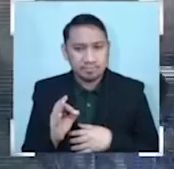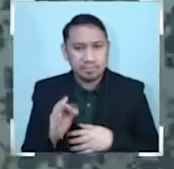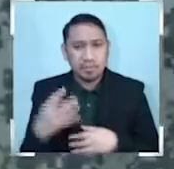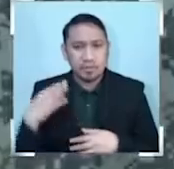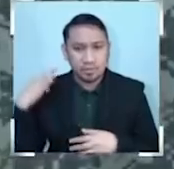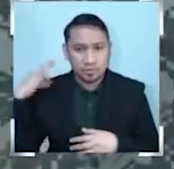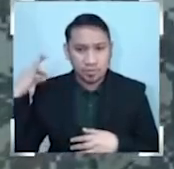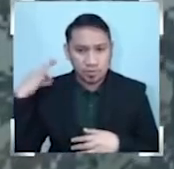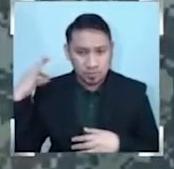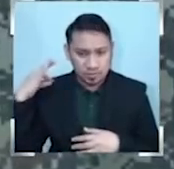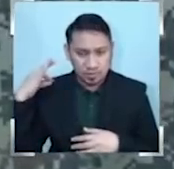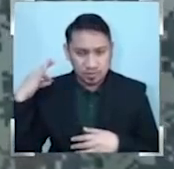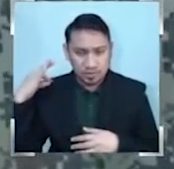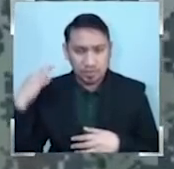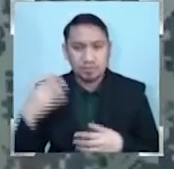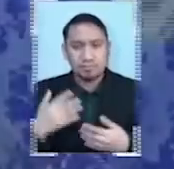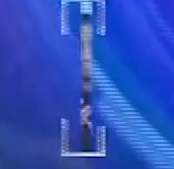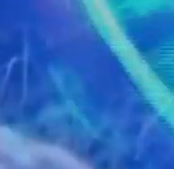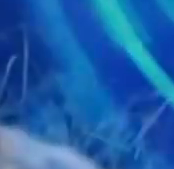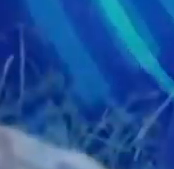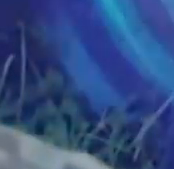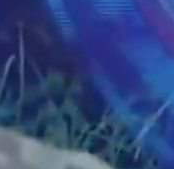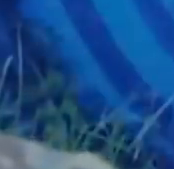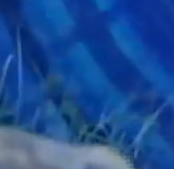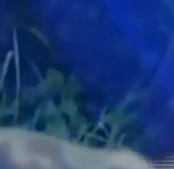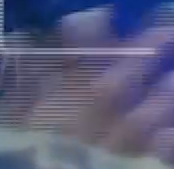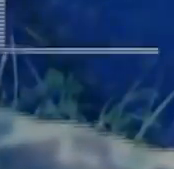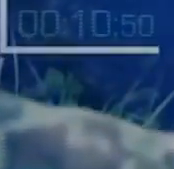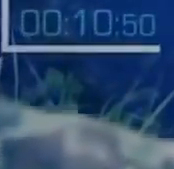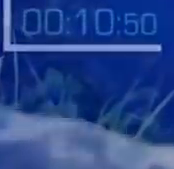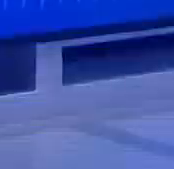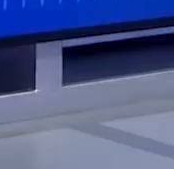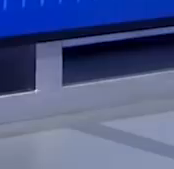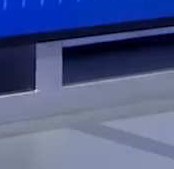surrender. Ako si John Consulta, ang inyong saksi.